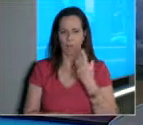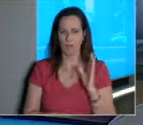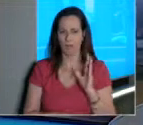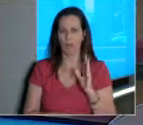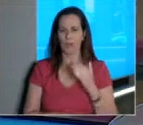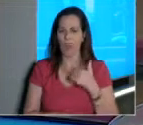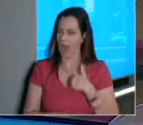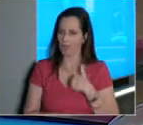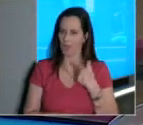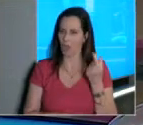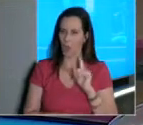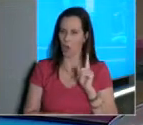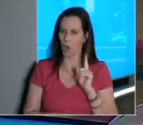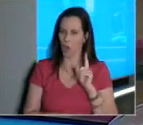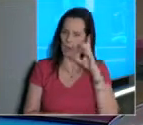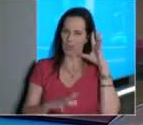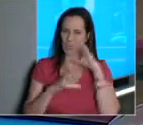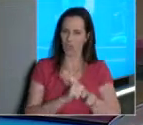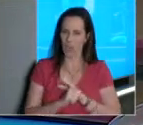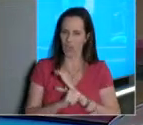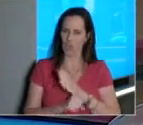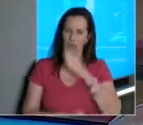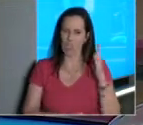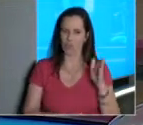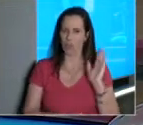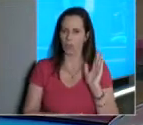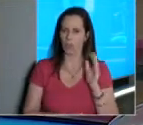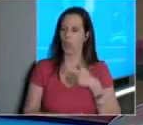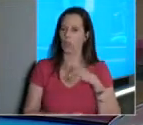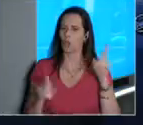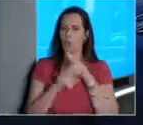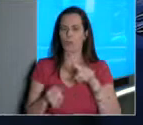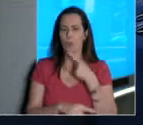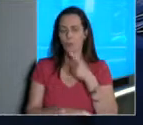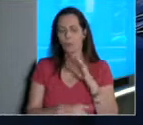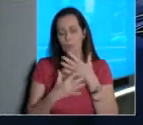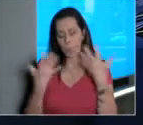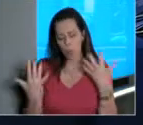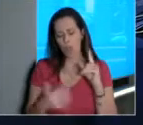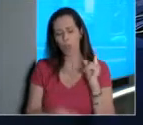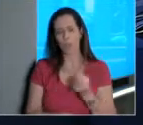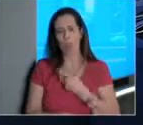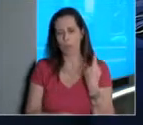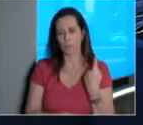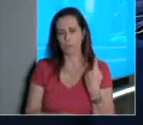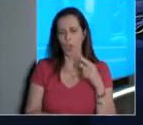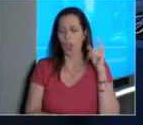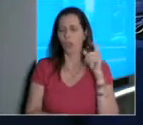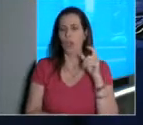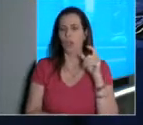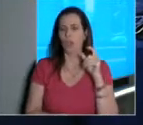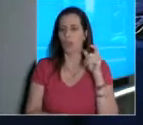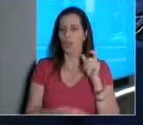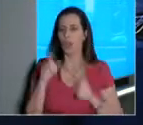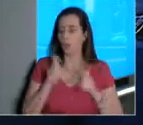למאי, אני לא באה מהגישה הקלאסית של השמאל, אני לא פוסלת מה שאת אומרת, כי ברור לכל שהאוכלוסייה